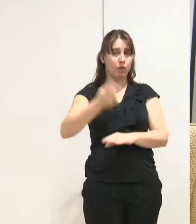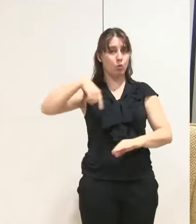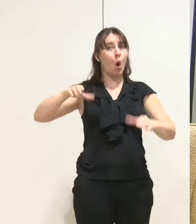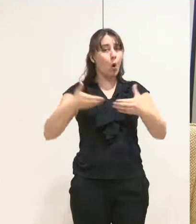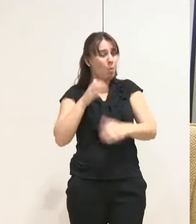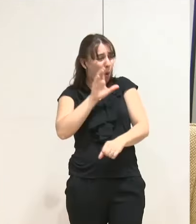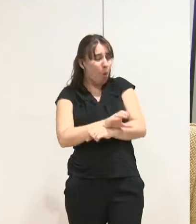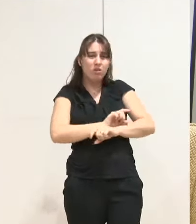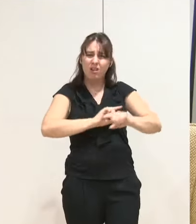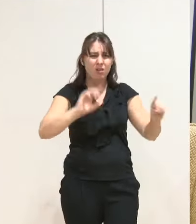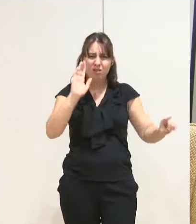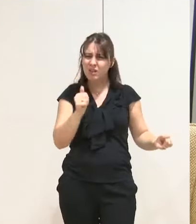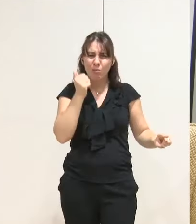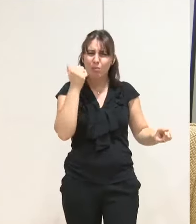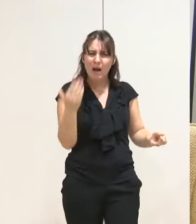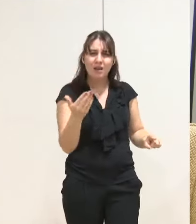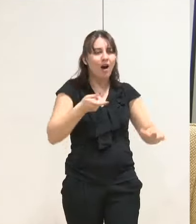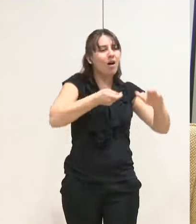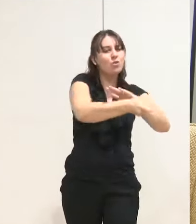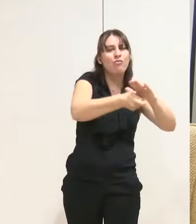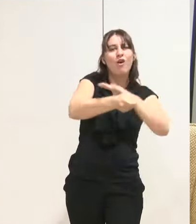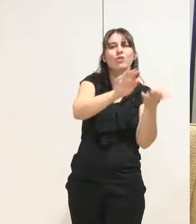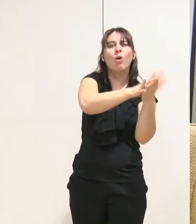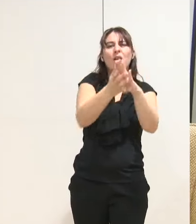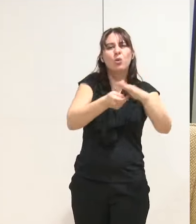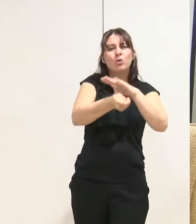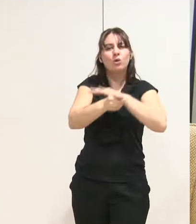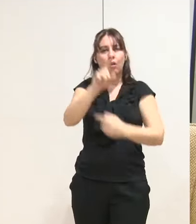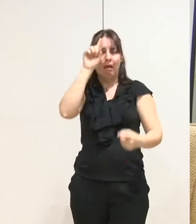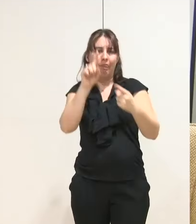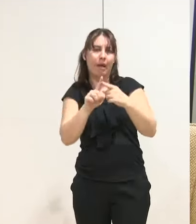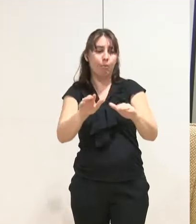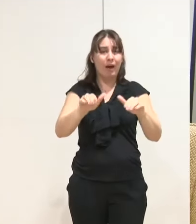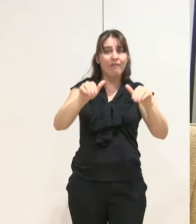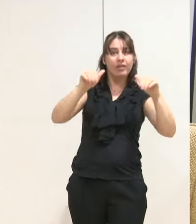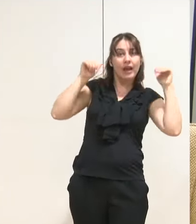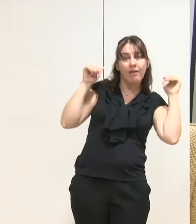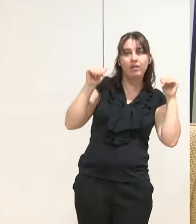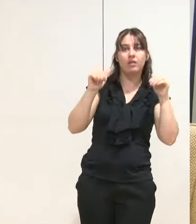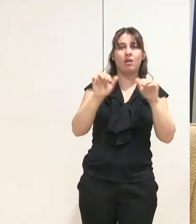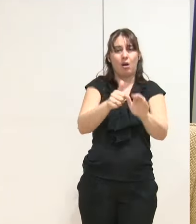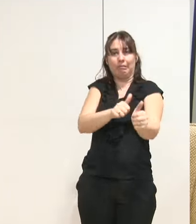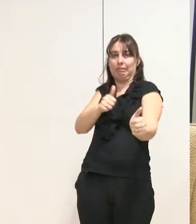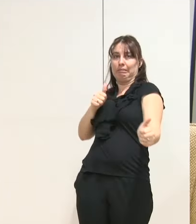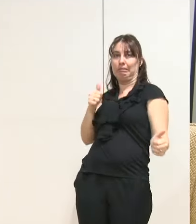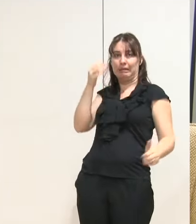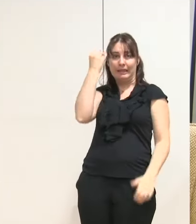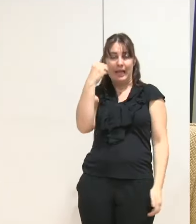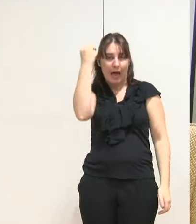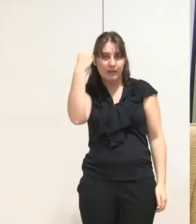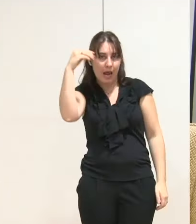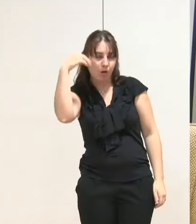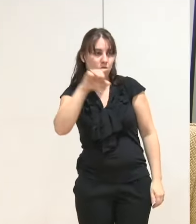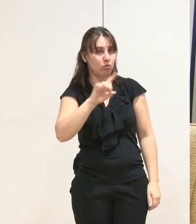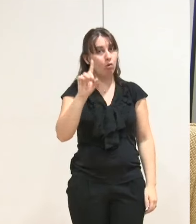pas opposé à une telle politique de subvention des associations en vue de prévenir la délinquence d'ailleurs certaines